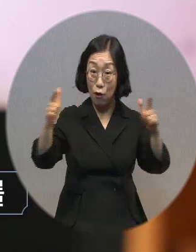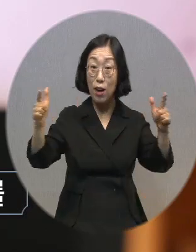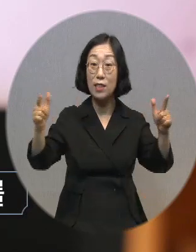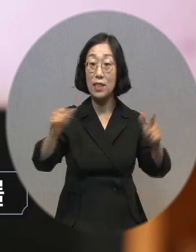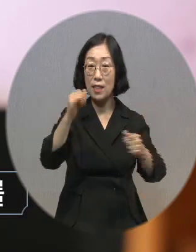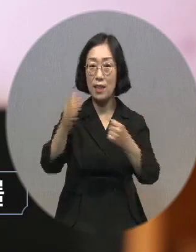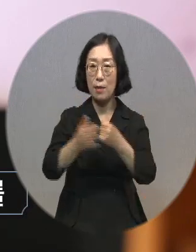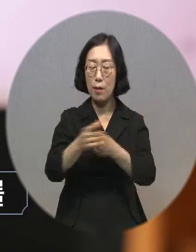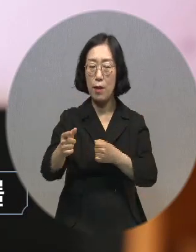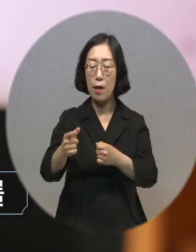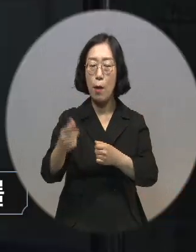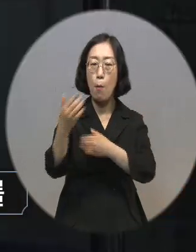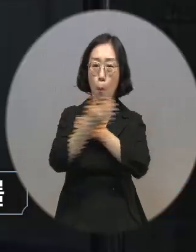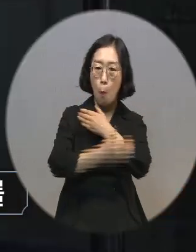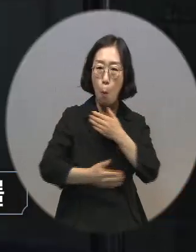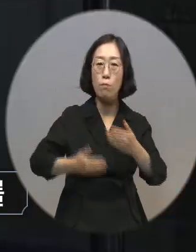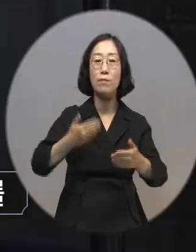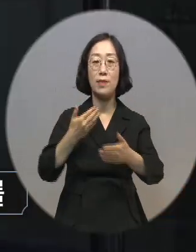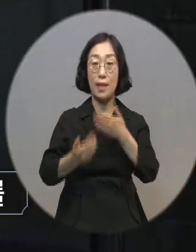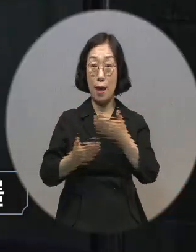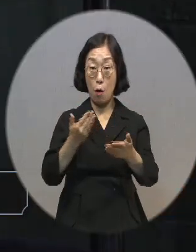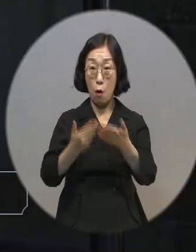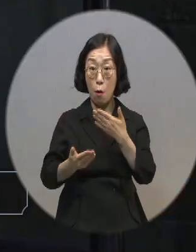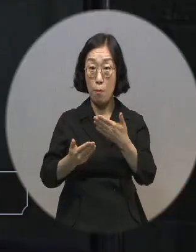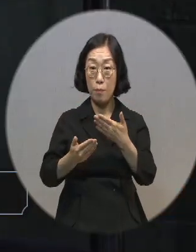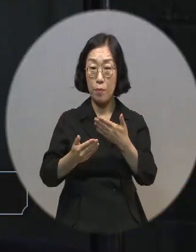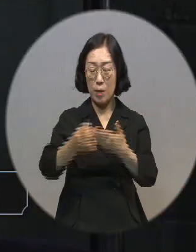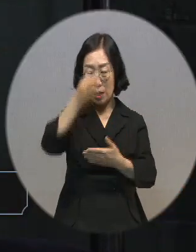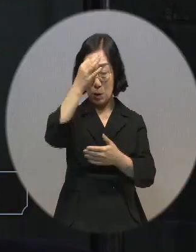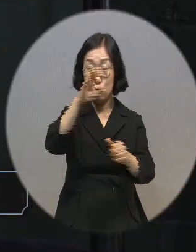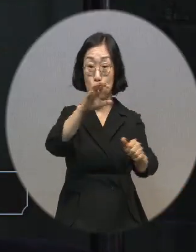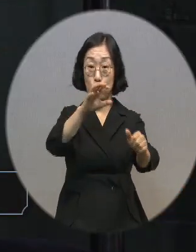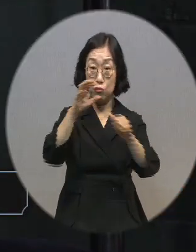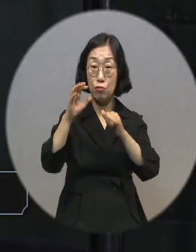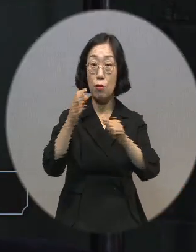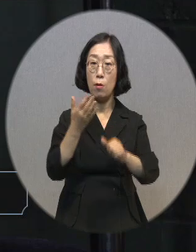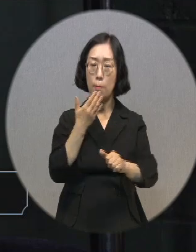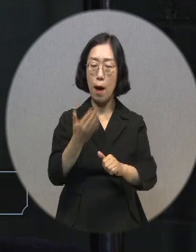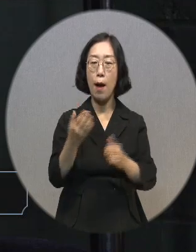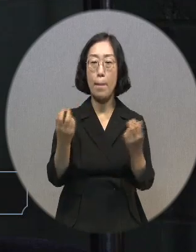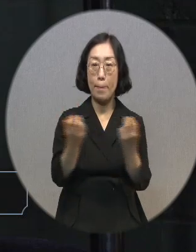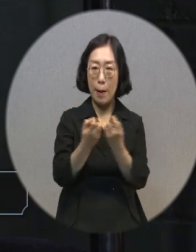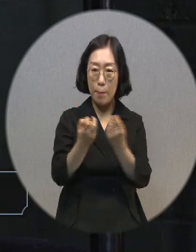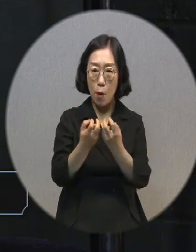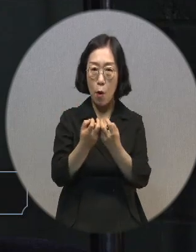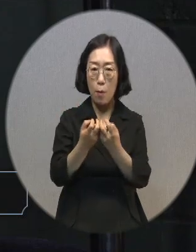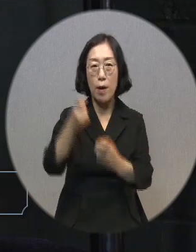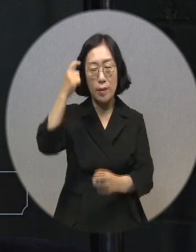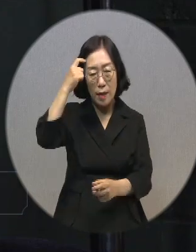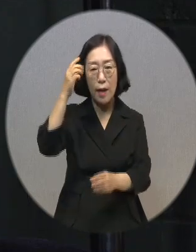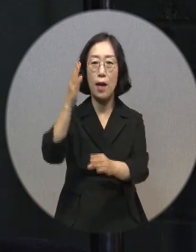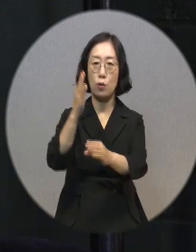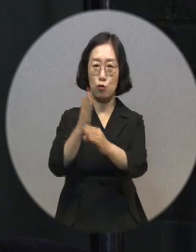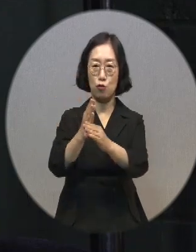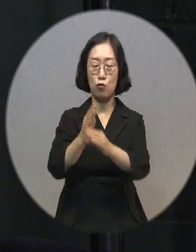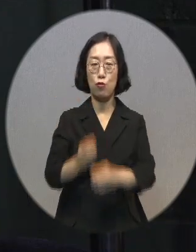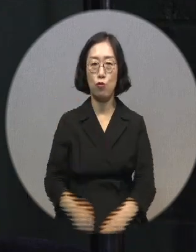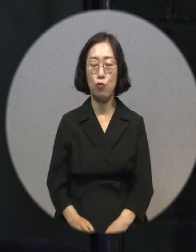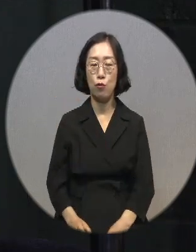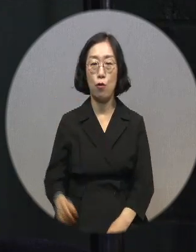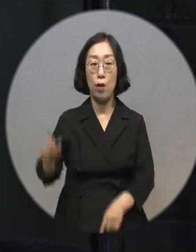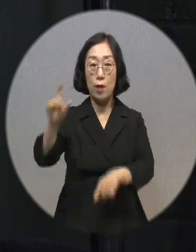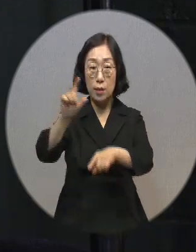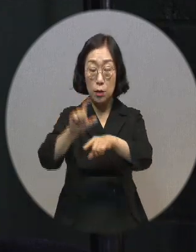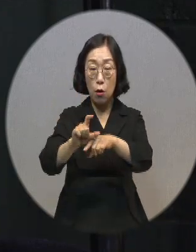그래서 몸으로 느끼면서도 이거 최첨단 기자재를 어떻게 활용할 수 있을까에 대한 고민도 많이 하고 있고요. 또